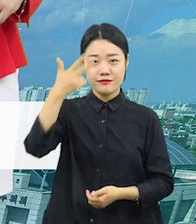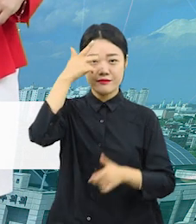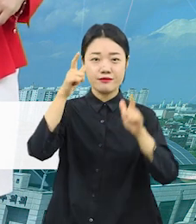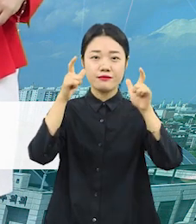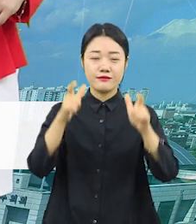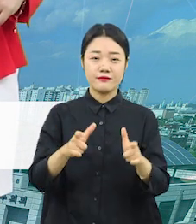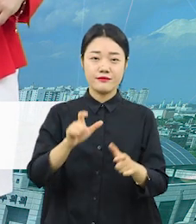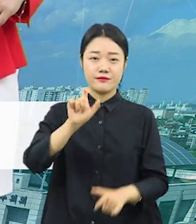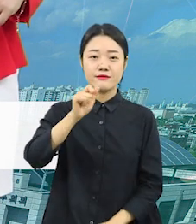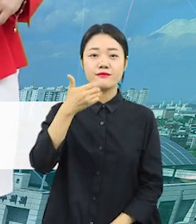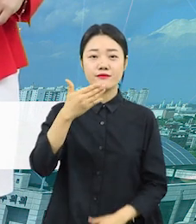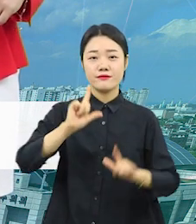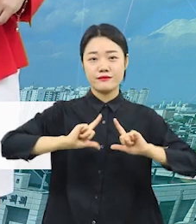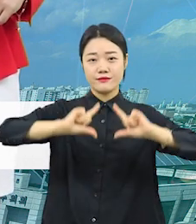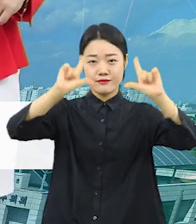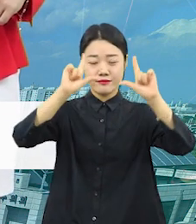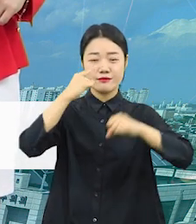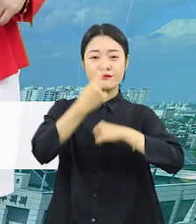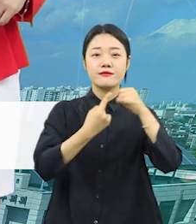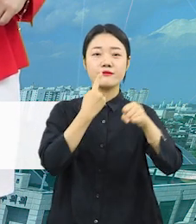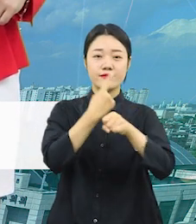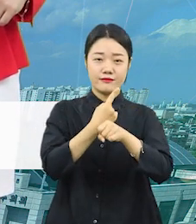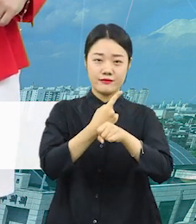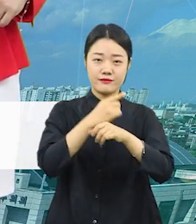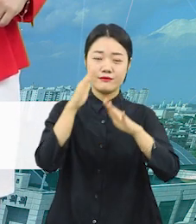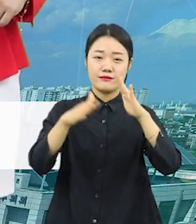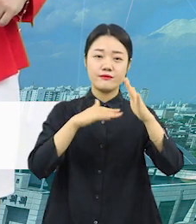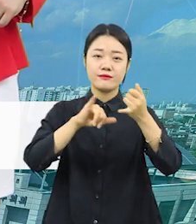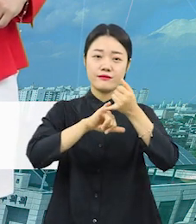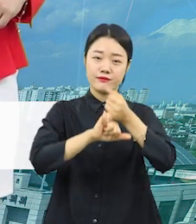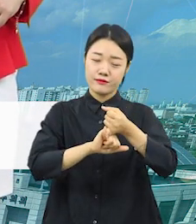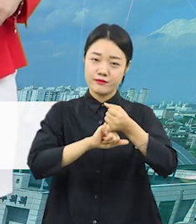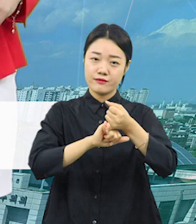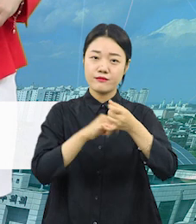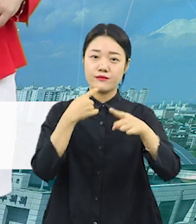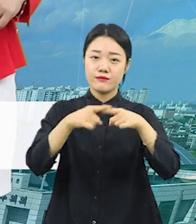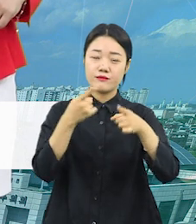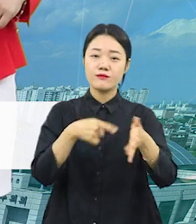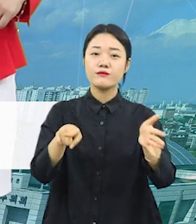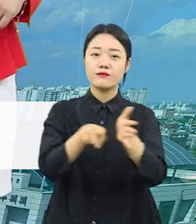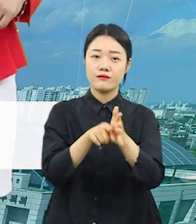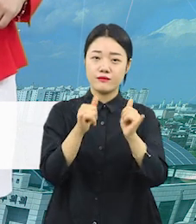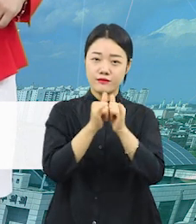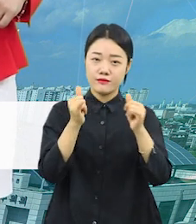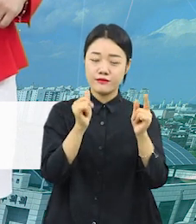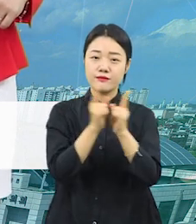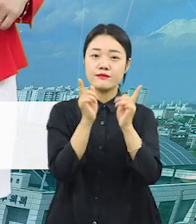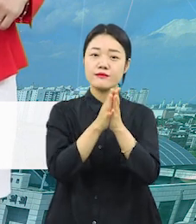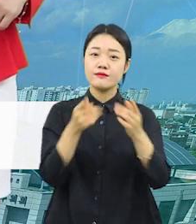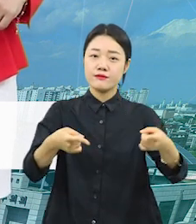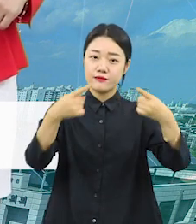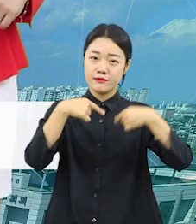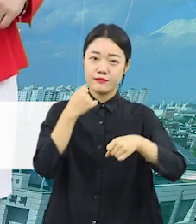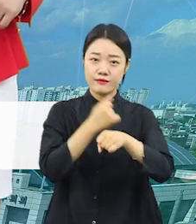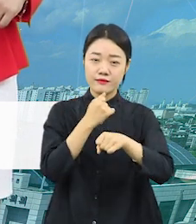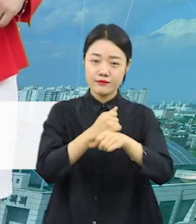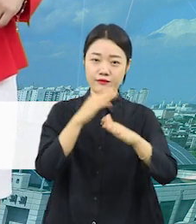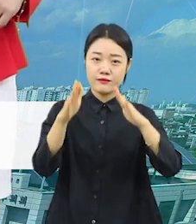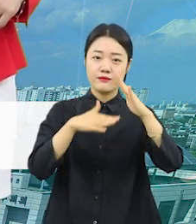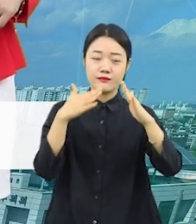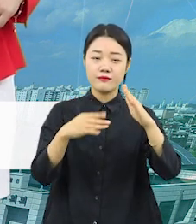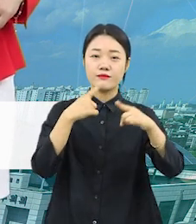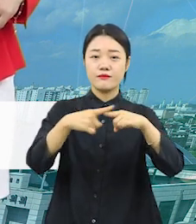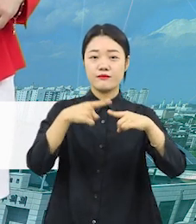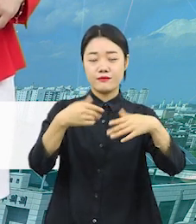부평구가 지난 19일 민선 7기 1년차 공약 이행 평가를 위해 주민들이 직접 참여하고 있는